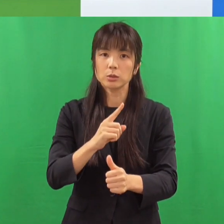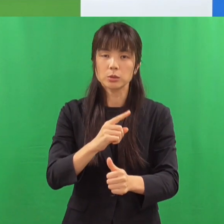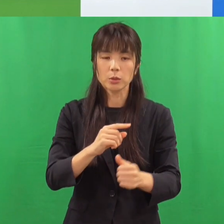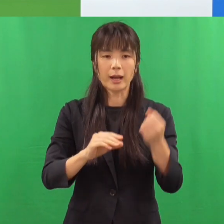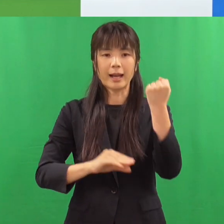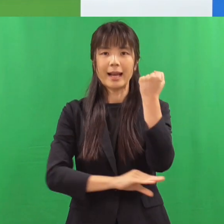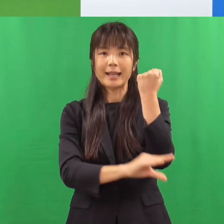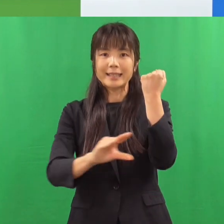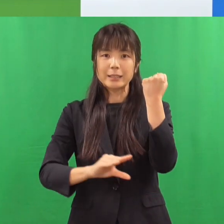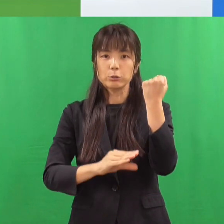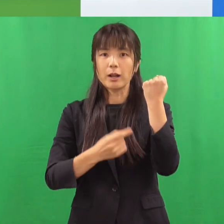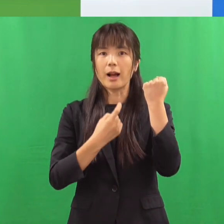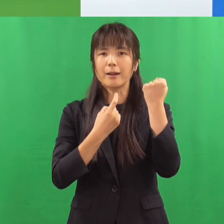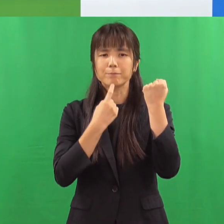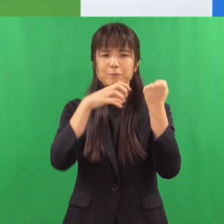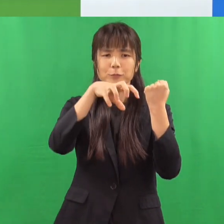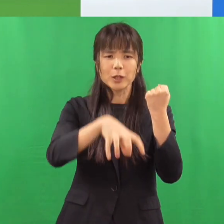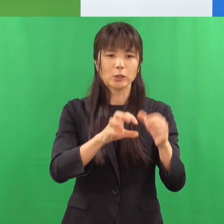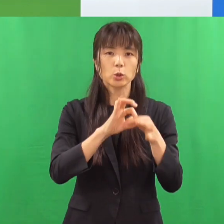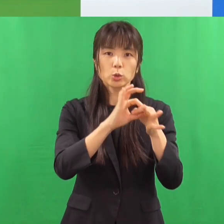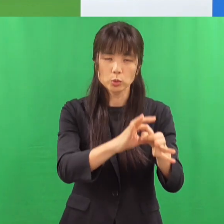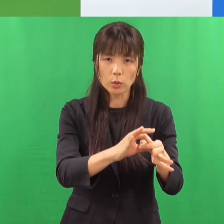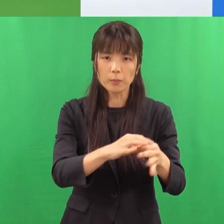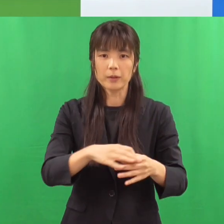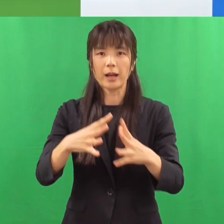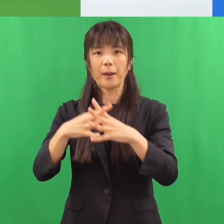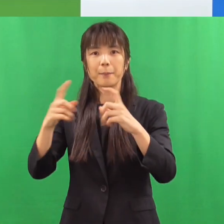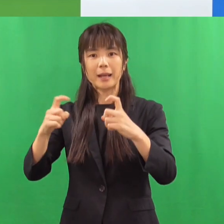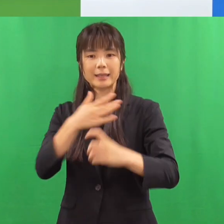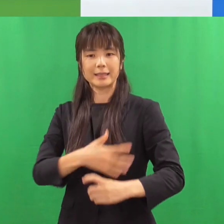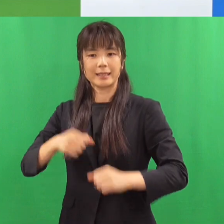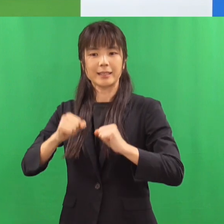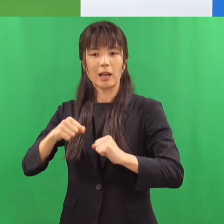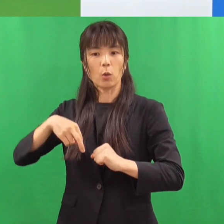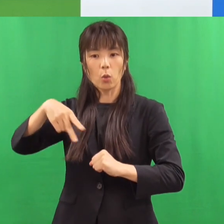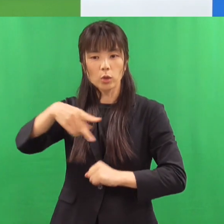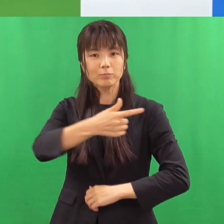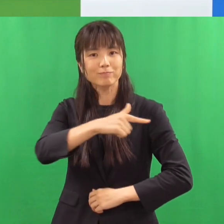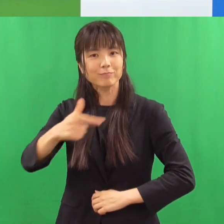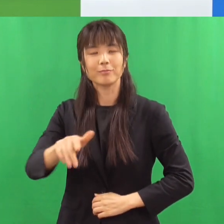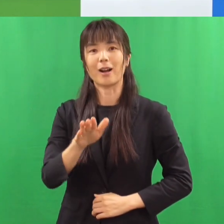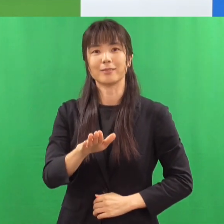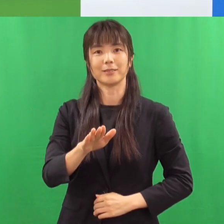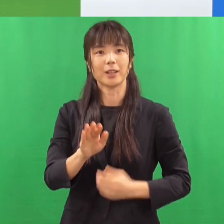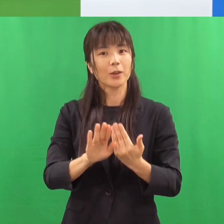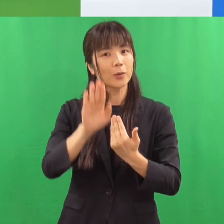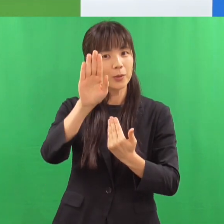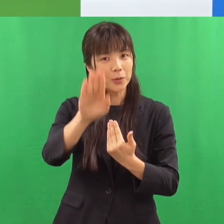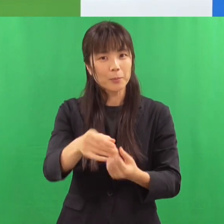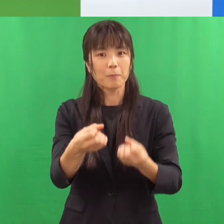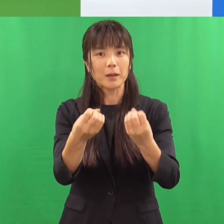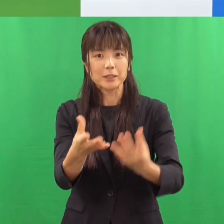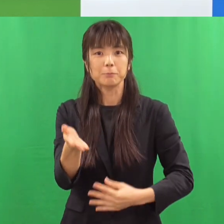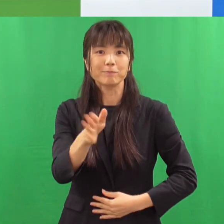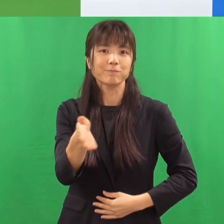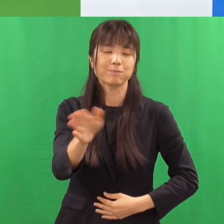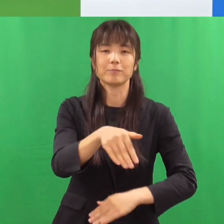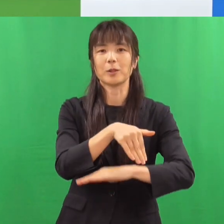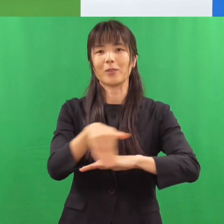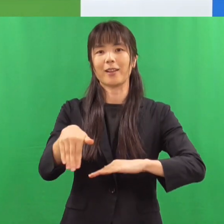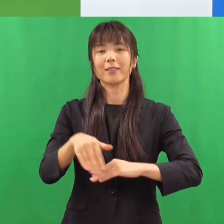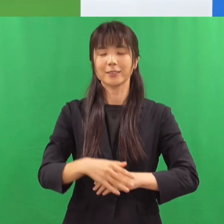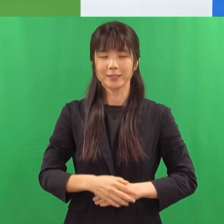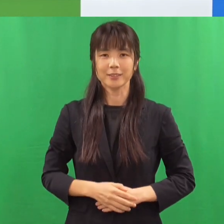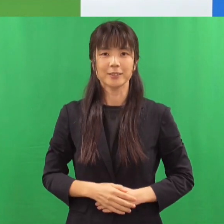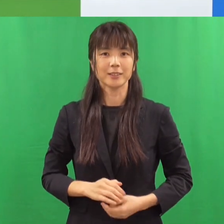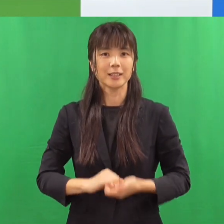常箇所通報や宮城健康ウォークなどが稼働しており、今後も随時追加していく予定となっております。ぜひこの機会に多